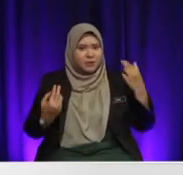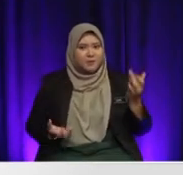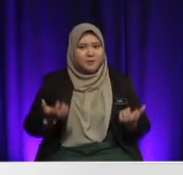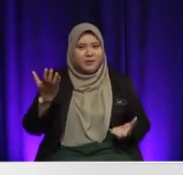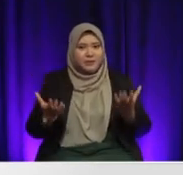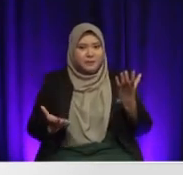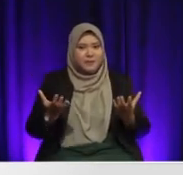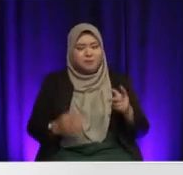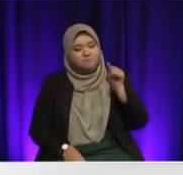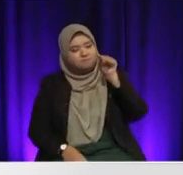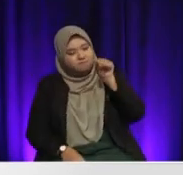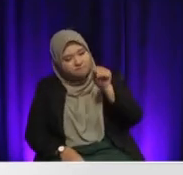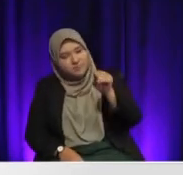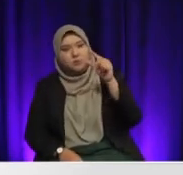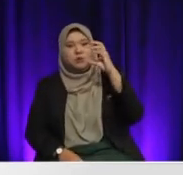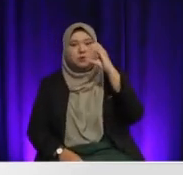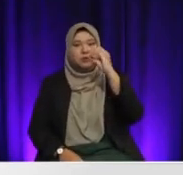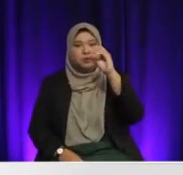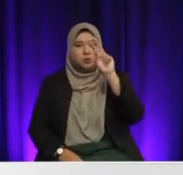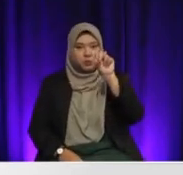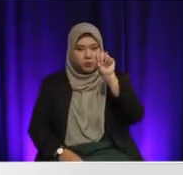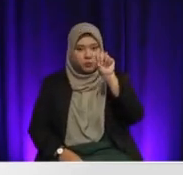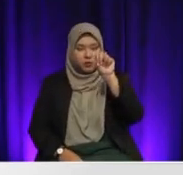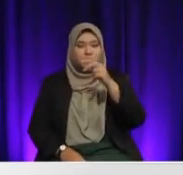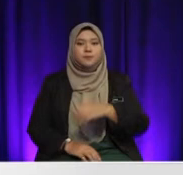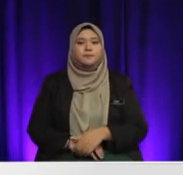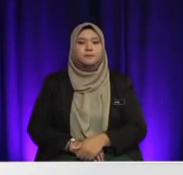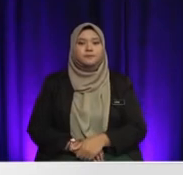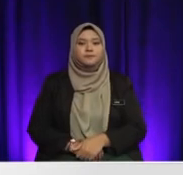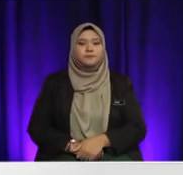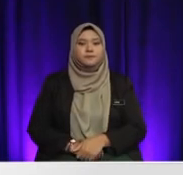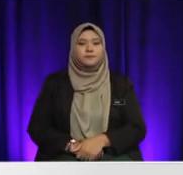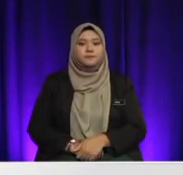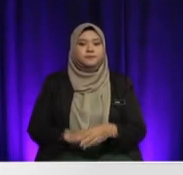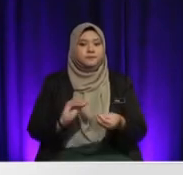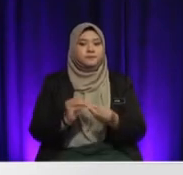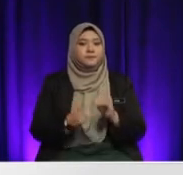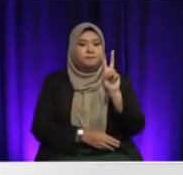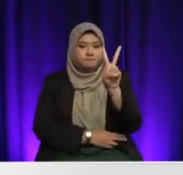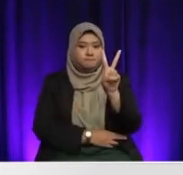Okey. Lepas tu, Ilya. Ilya, langkah kedua.